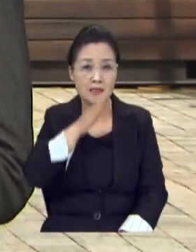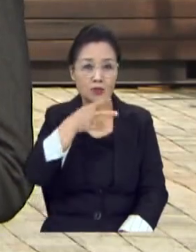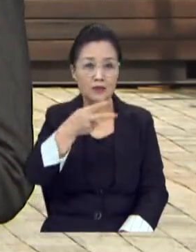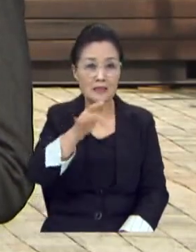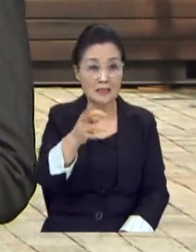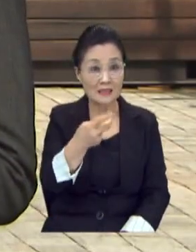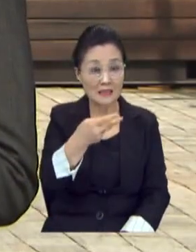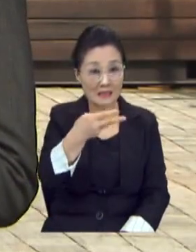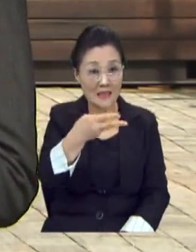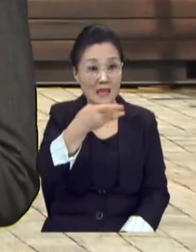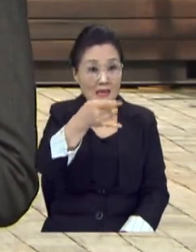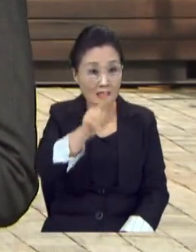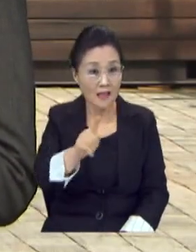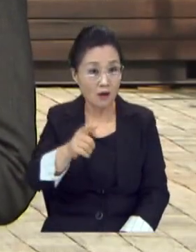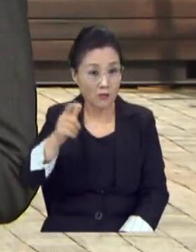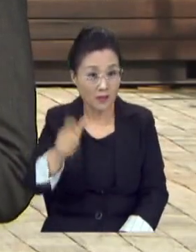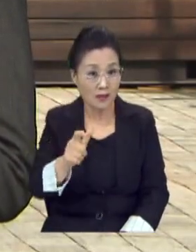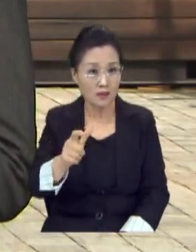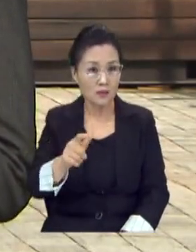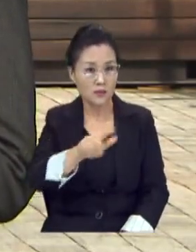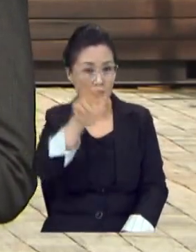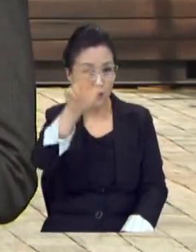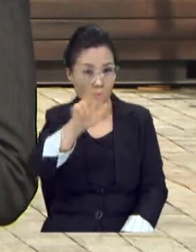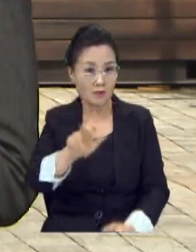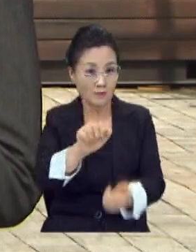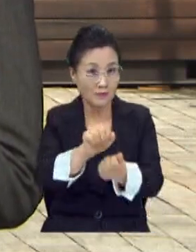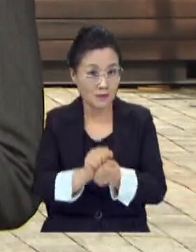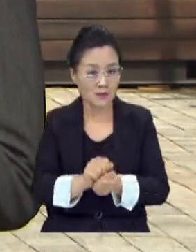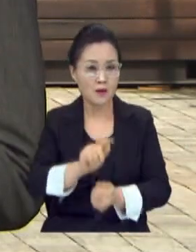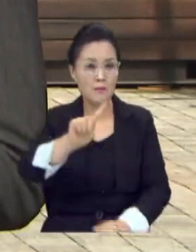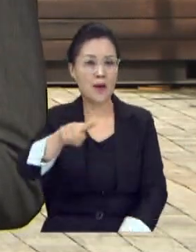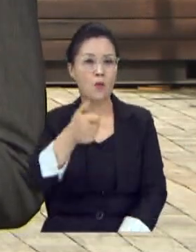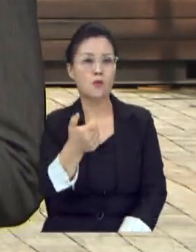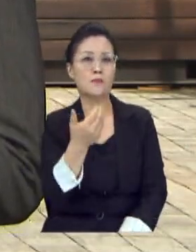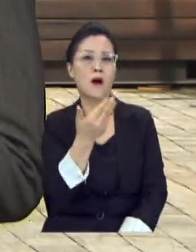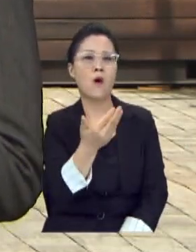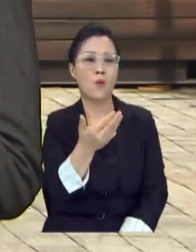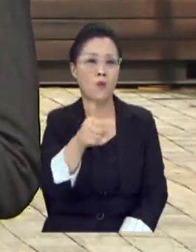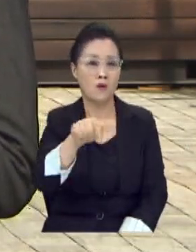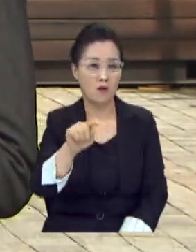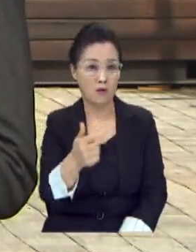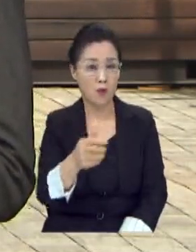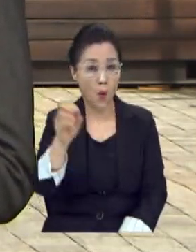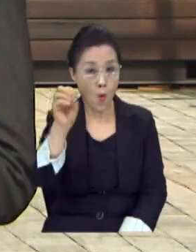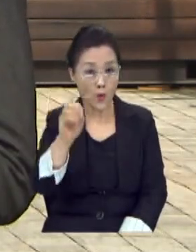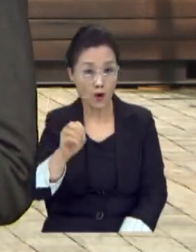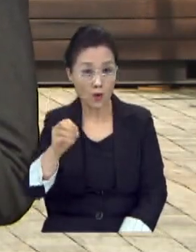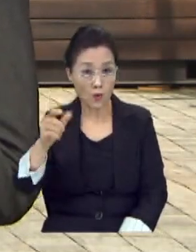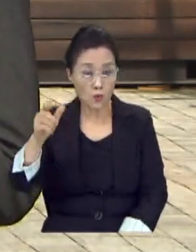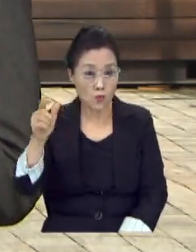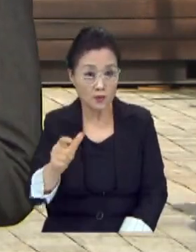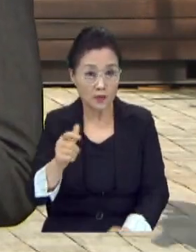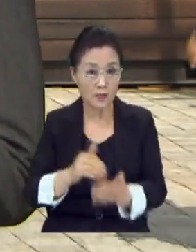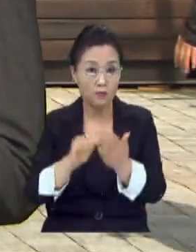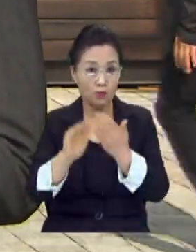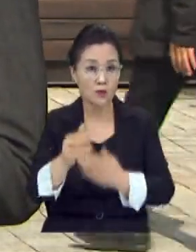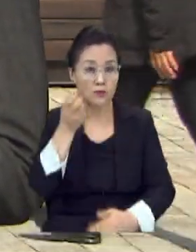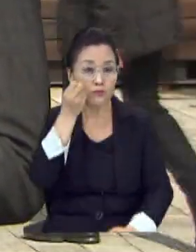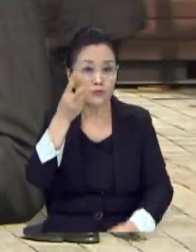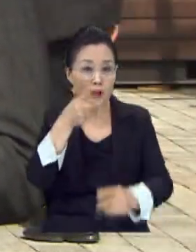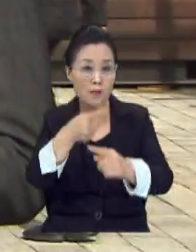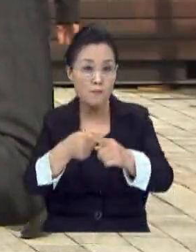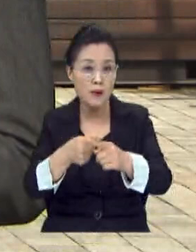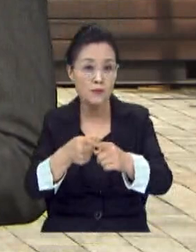세종이 던 시기에는 전국적으로 제가 하면 건수가 백신 9권 으 로 집계됐고 2호 미크론 이웃에 종이 된 뒤에는 이 두 달여 동안